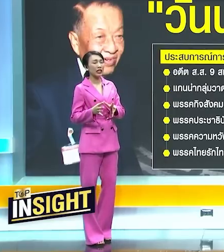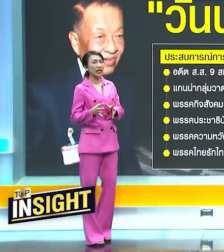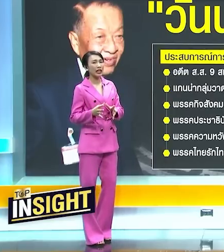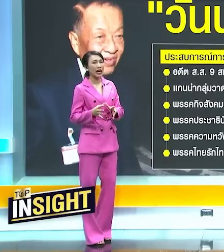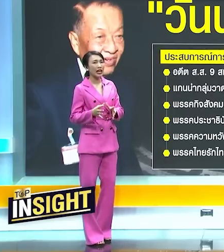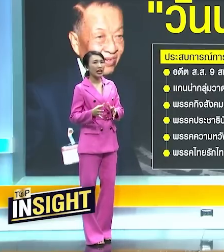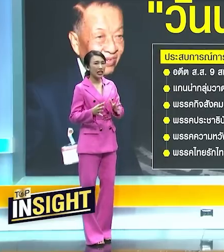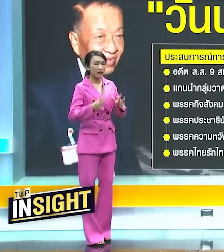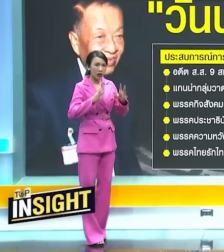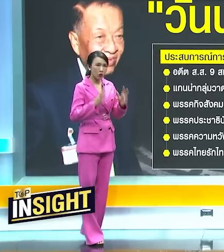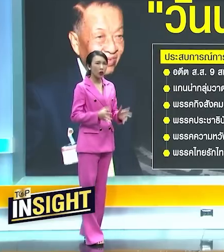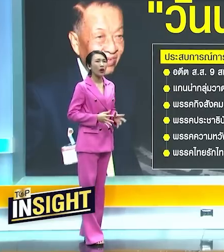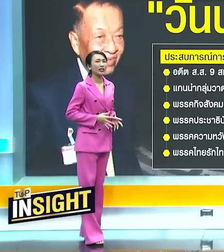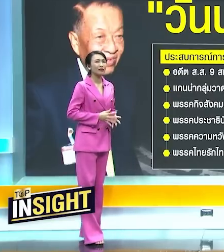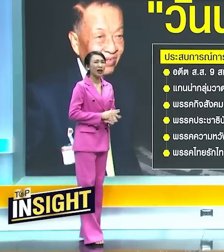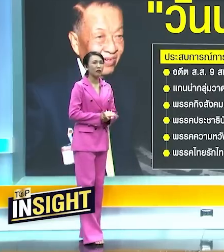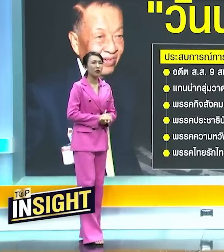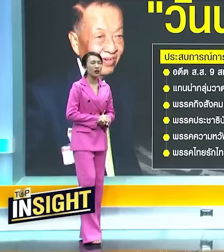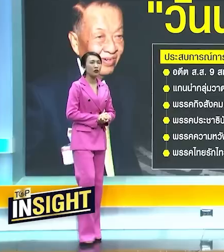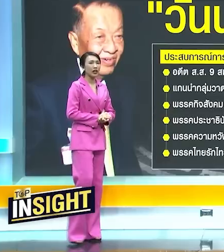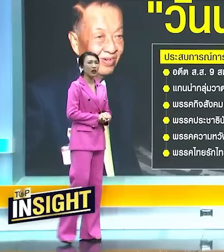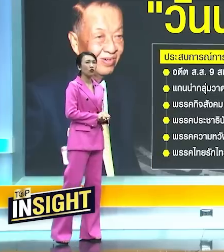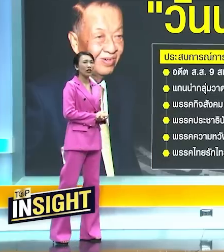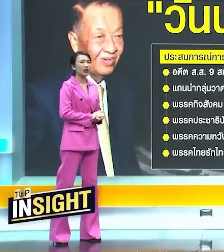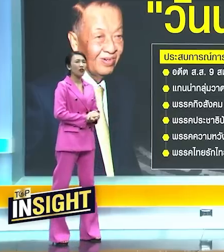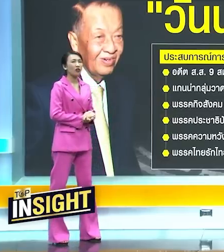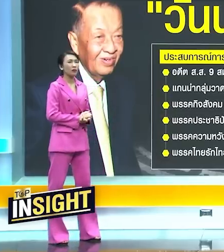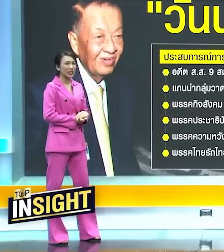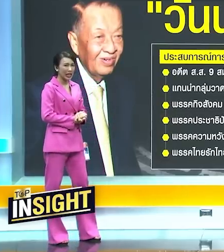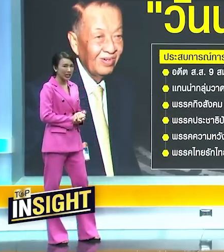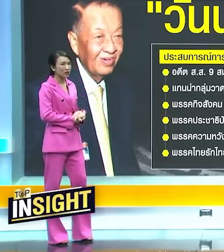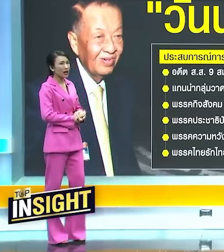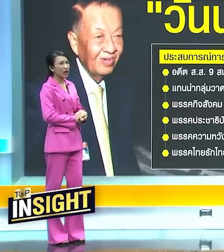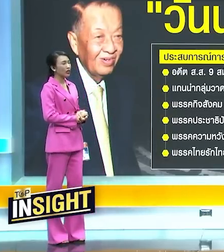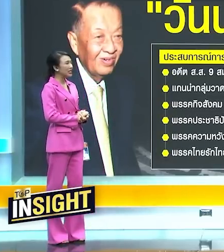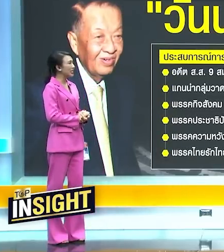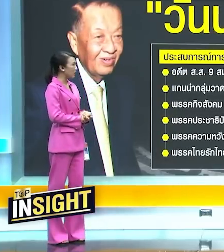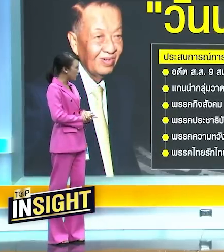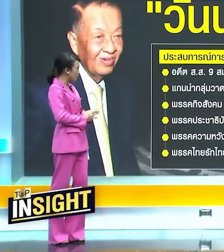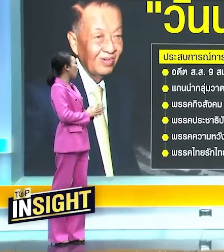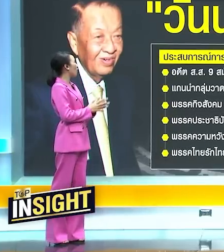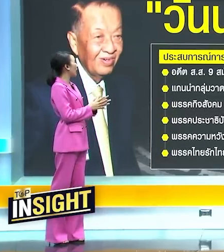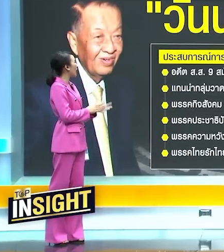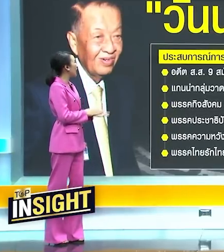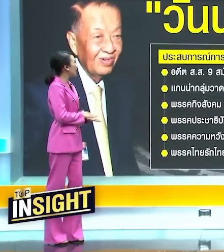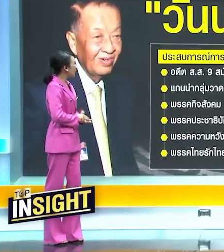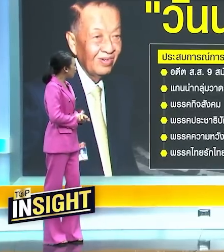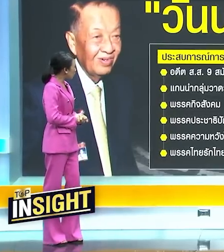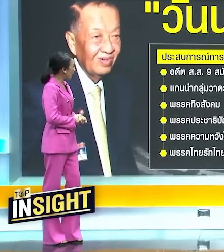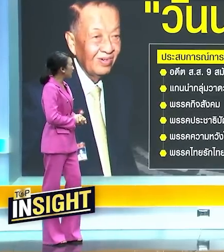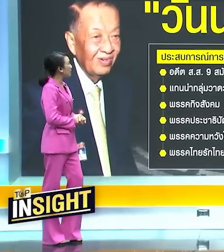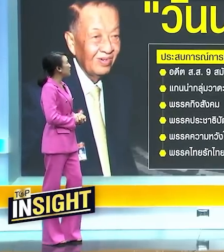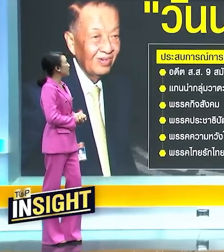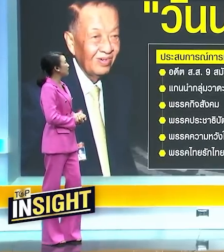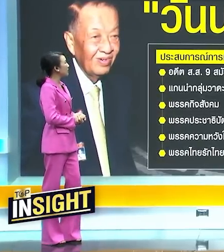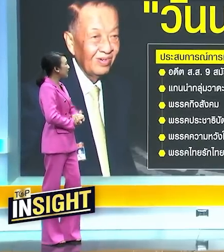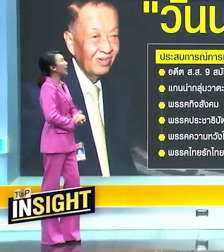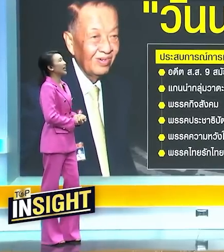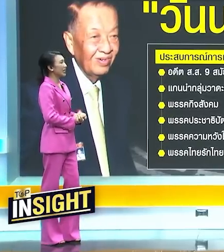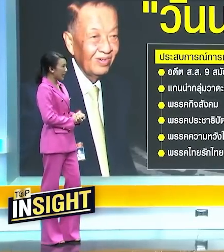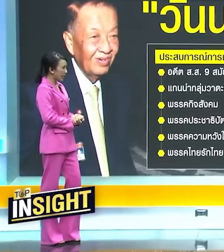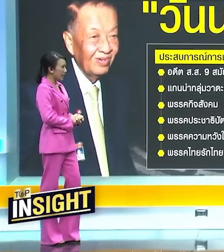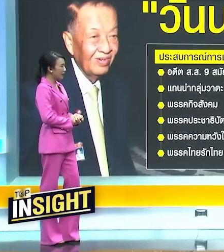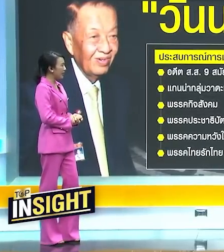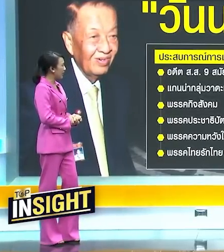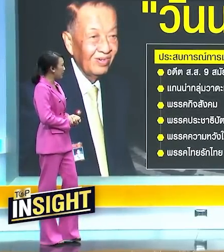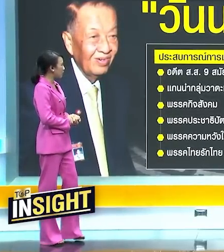ดุลพินิจเหมือนกันนะคะทีนี้มาดูประวัติกันแบบเร็วๆนะคะคุณวันนอประธานสภาคนที่ 32นะคะประสบการณ์การเมืองไม่มี